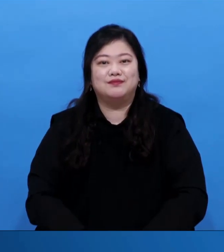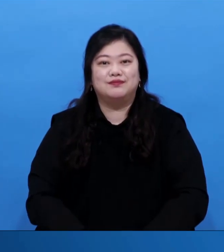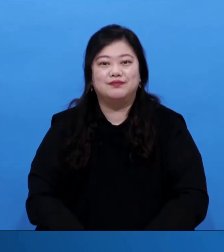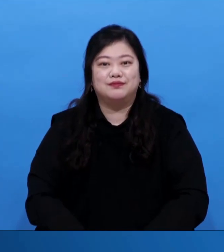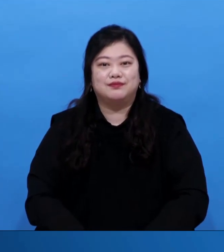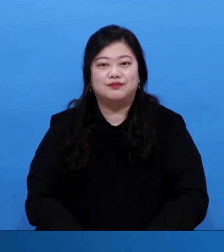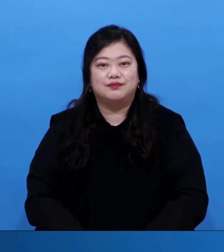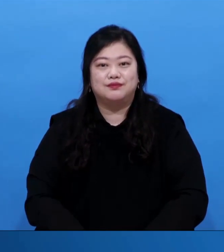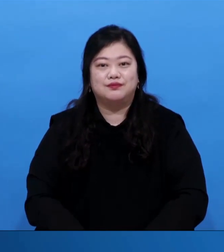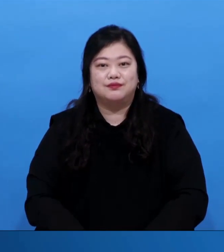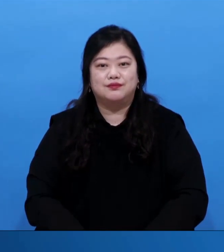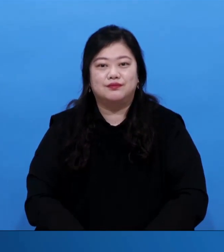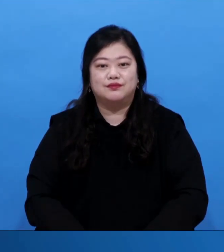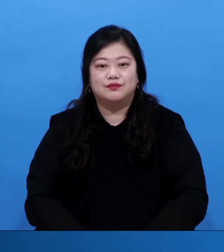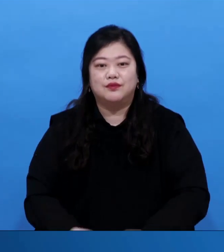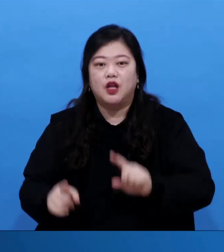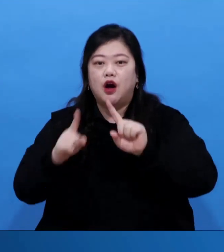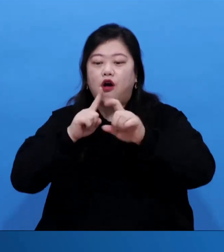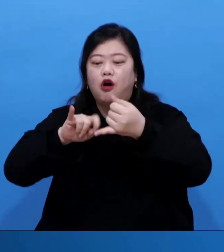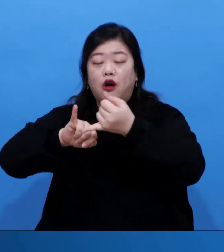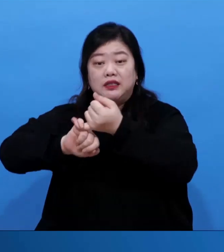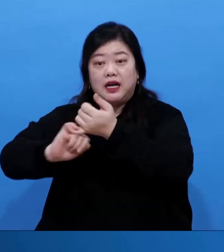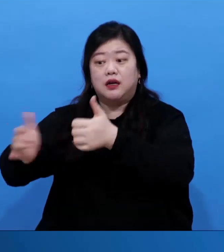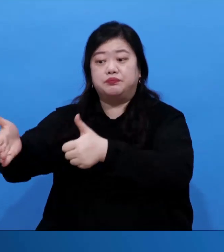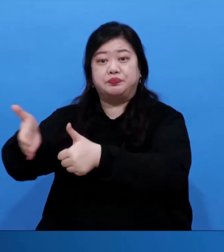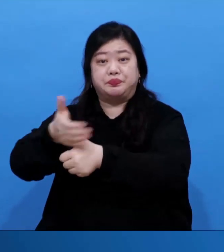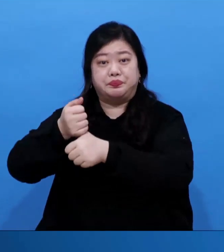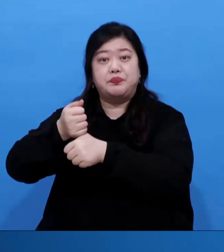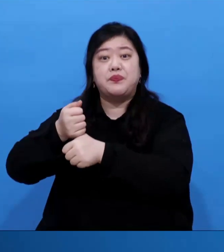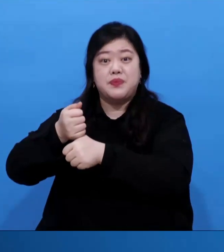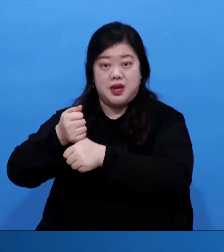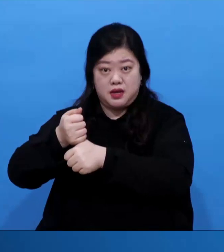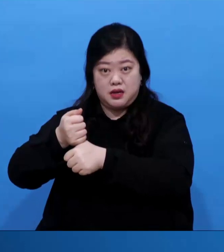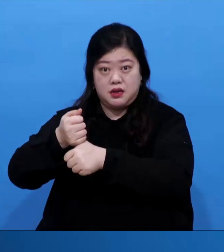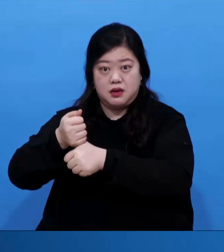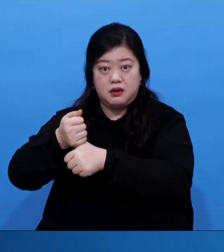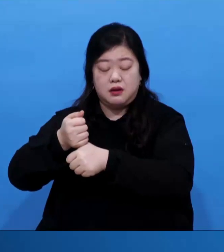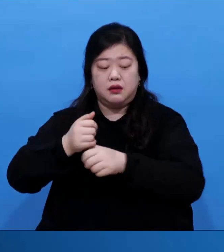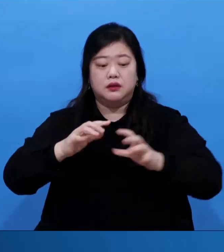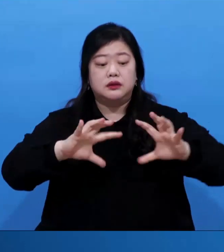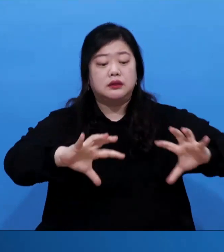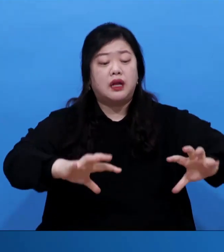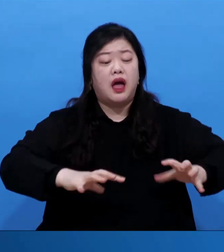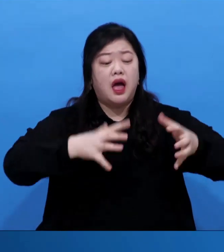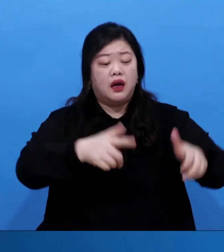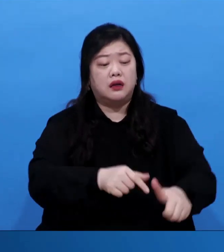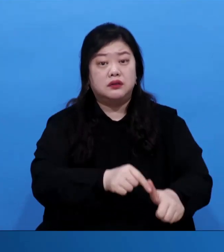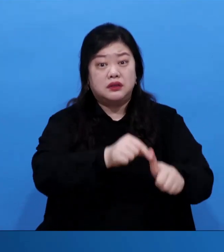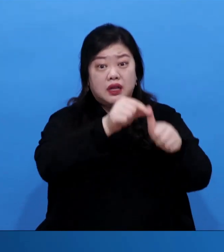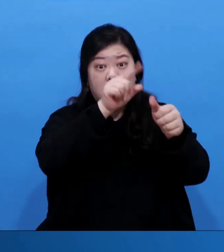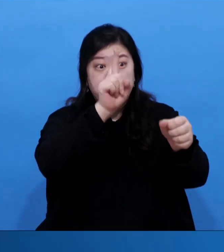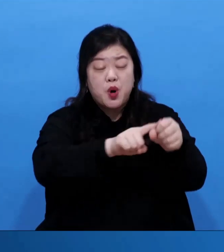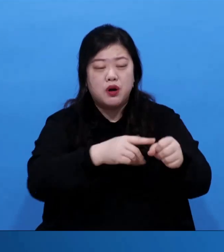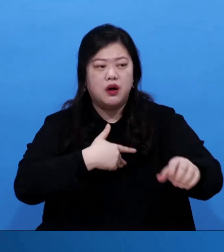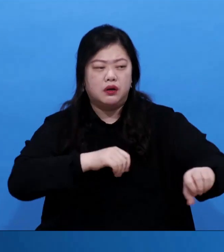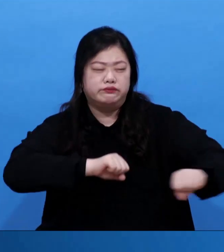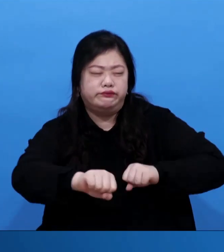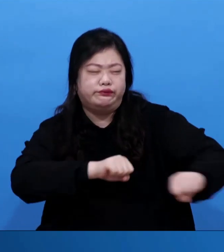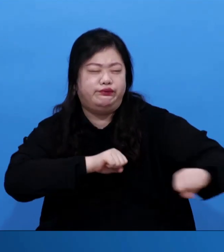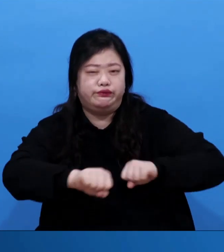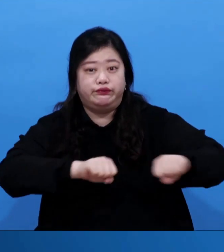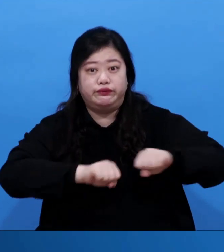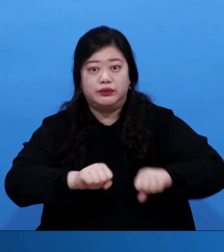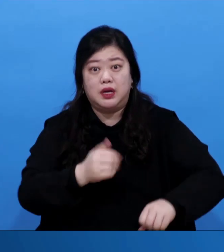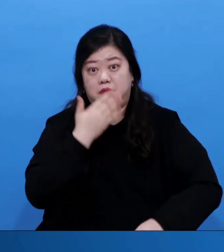언약을 붙잡으면 요대로 하면 세계를 살리게 돼요. If we hold this covenant, if we do it exactly this way, we can save the world. 확실하죠. That's a